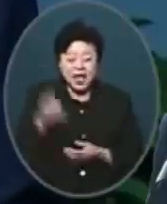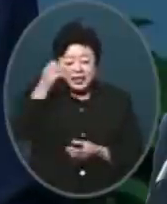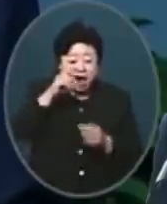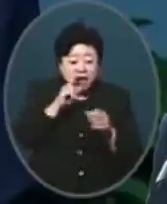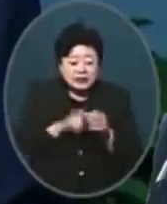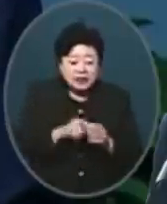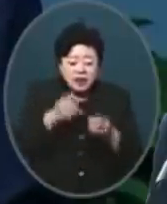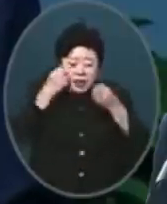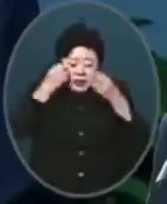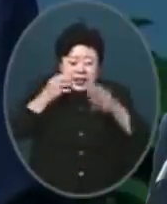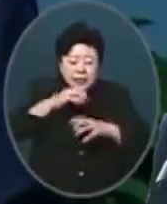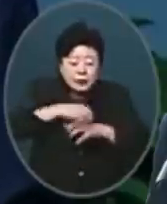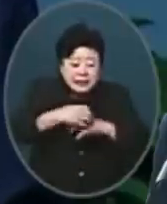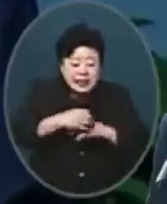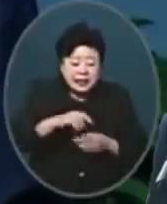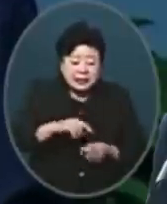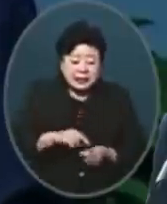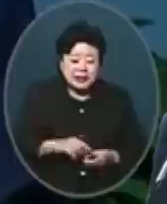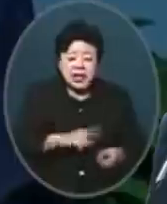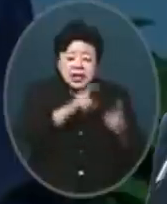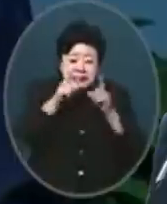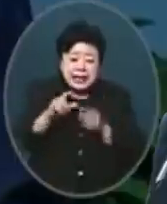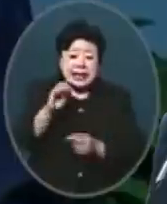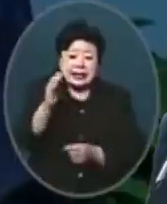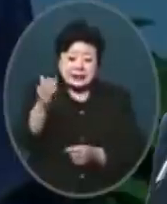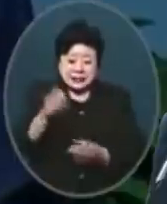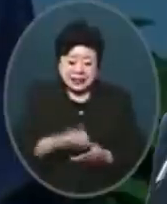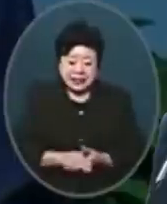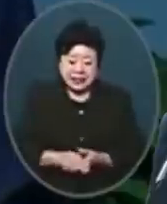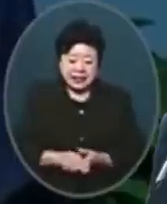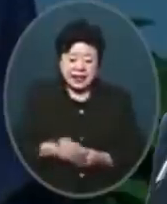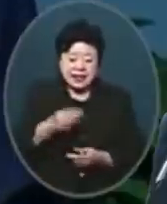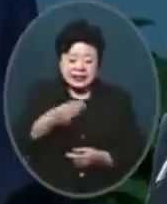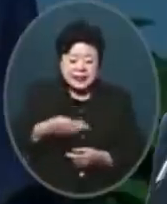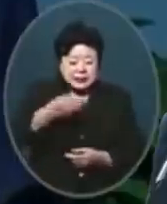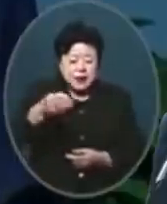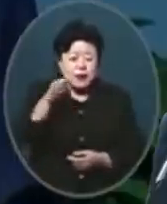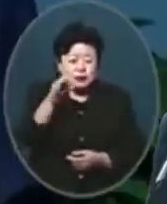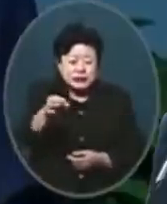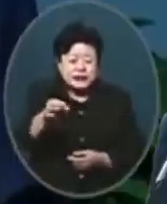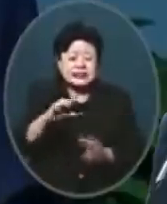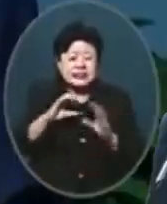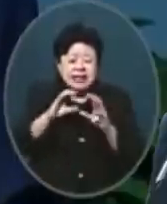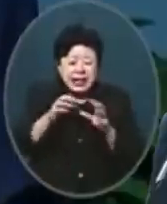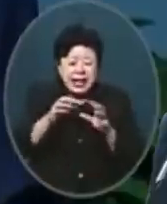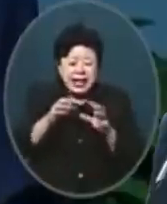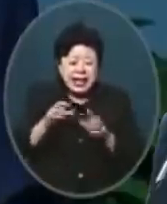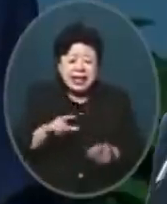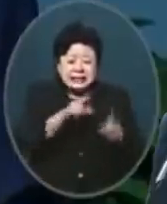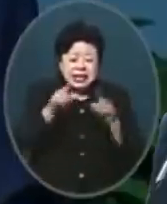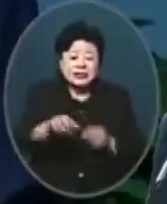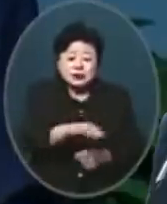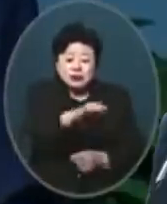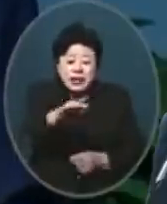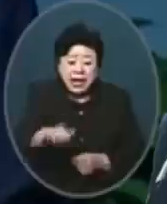영적인 새로운 세계를 살아야 되는 것입니다. 3차원의 물질적인 세계에서 살던 우리가